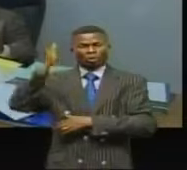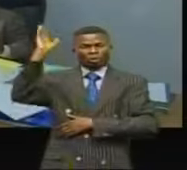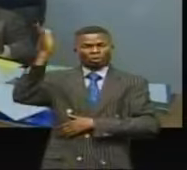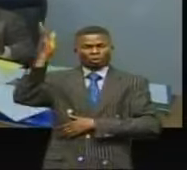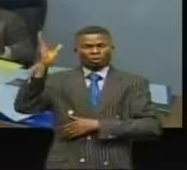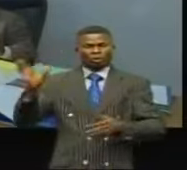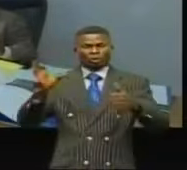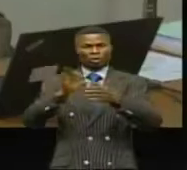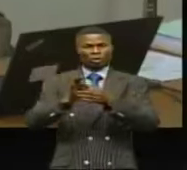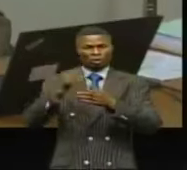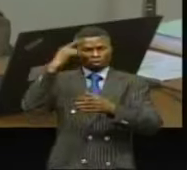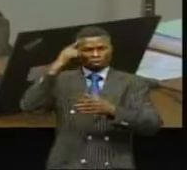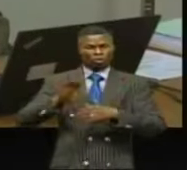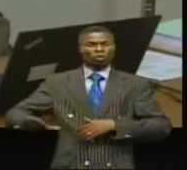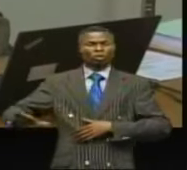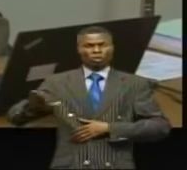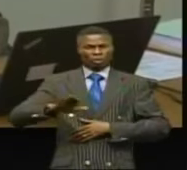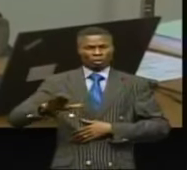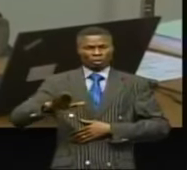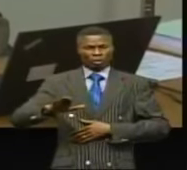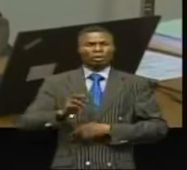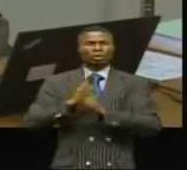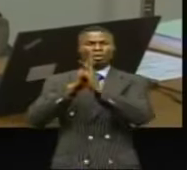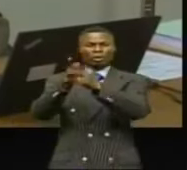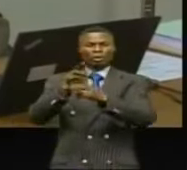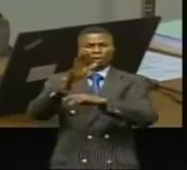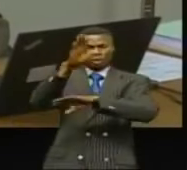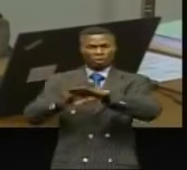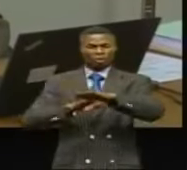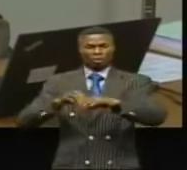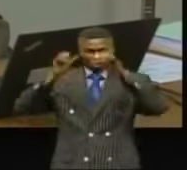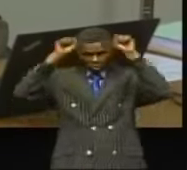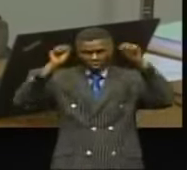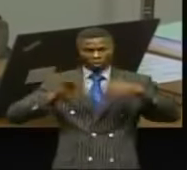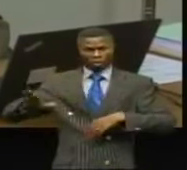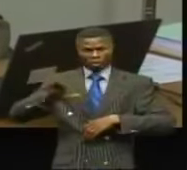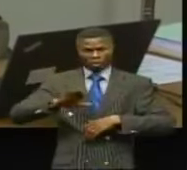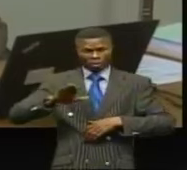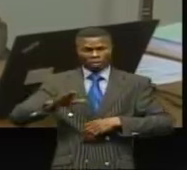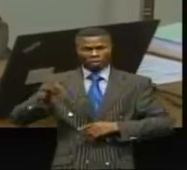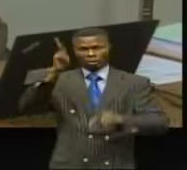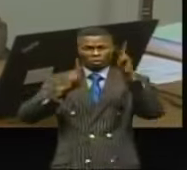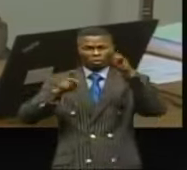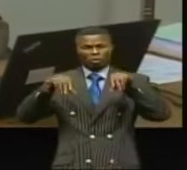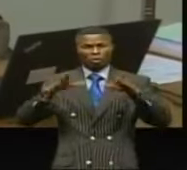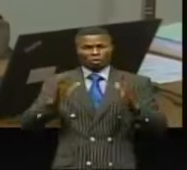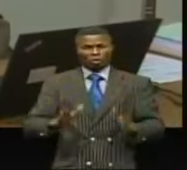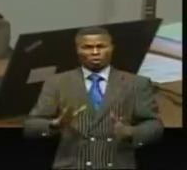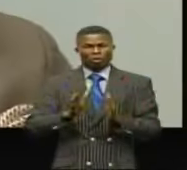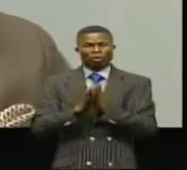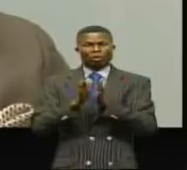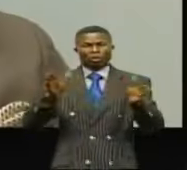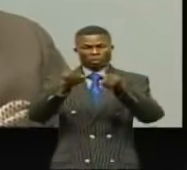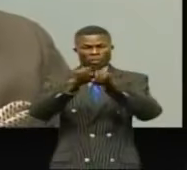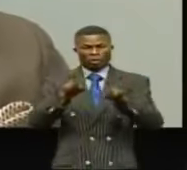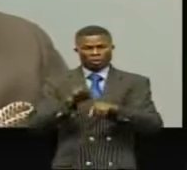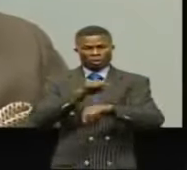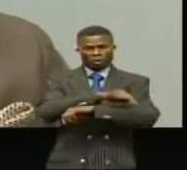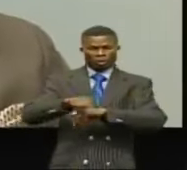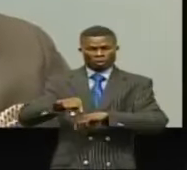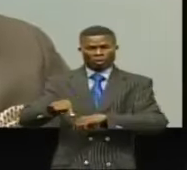solidarité pour la patrie en réponse à l'appel du président de la République fait au peuple congolais en général et aux institutions